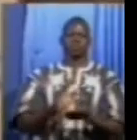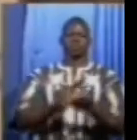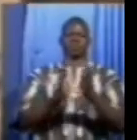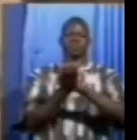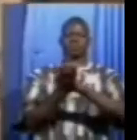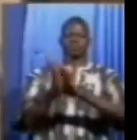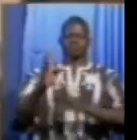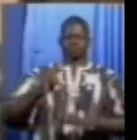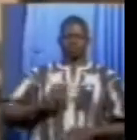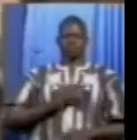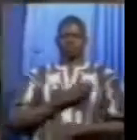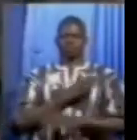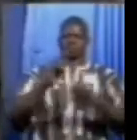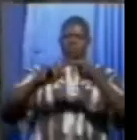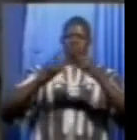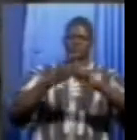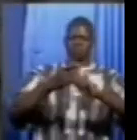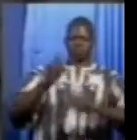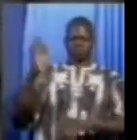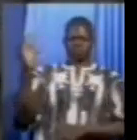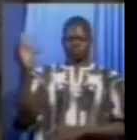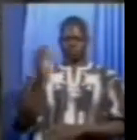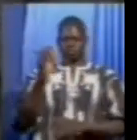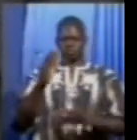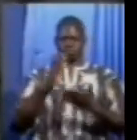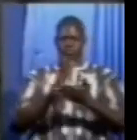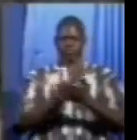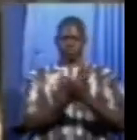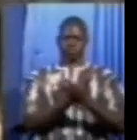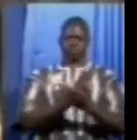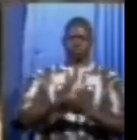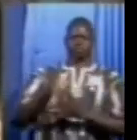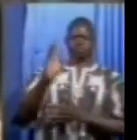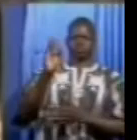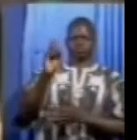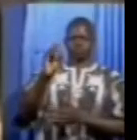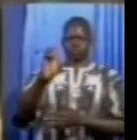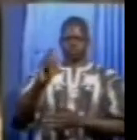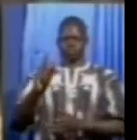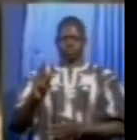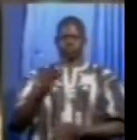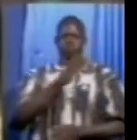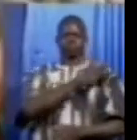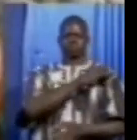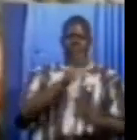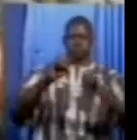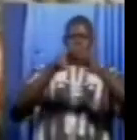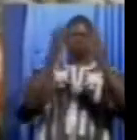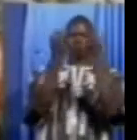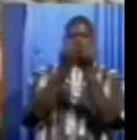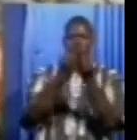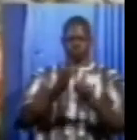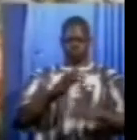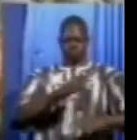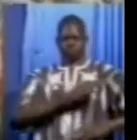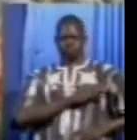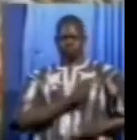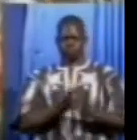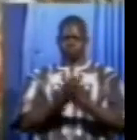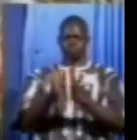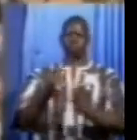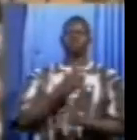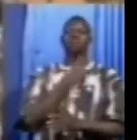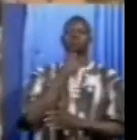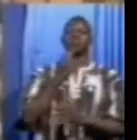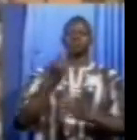militants et sympathisants du Congrès pour la démocratie et le progrès CDP du Kénédougou, le chef de la délégation de l'état-major du parti traduit tout d'abord